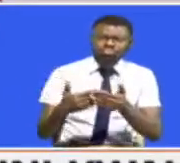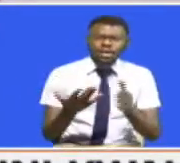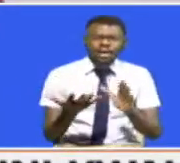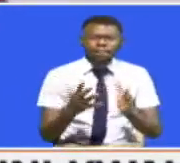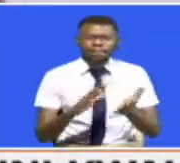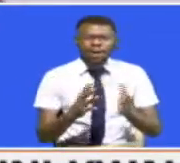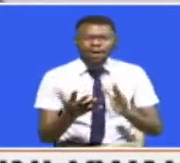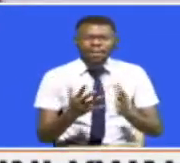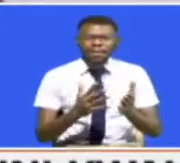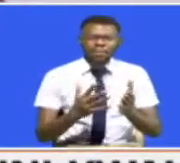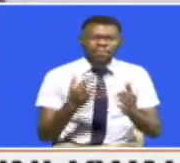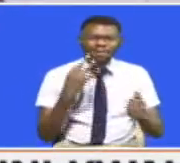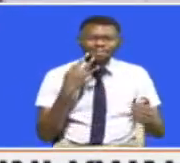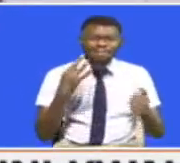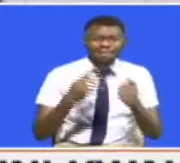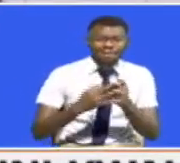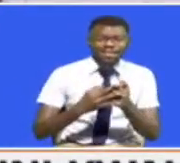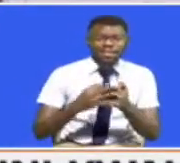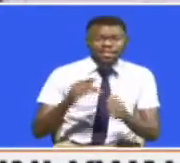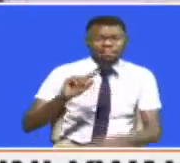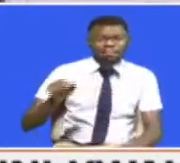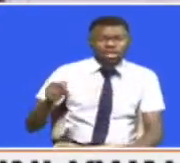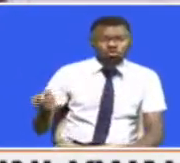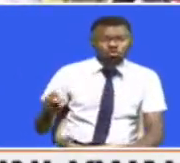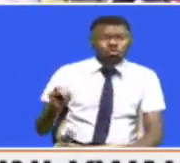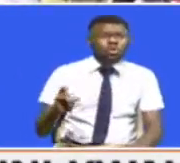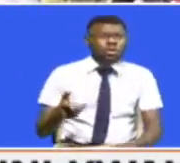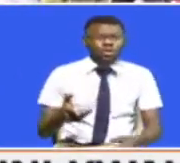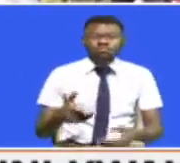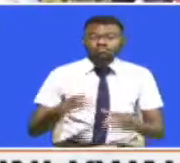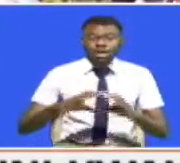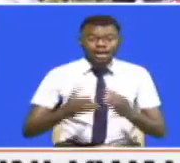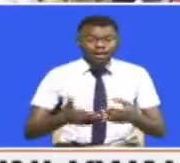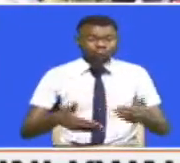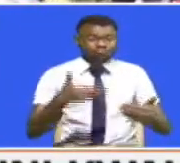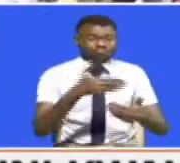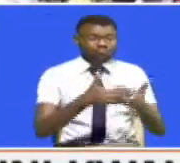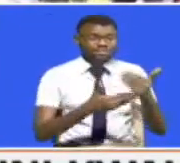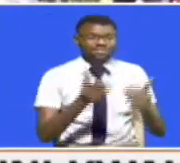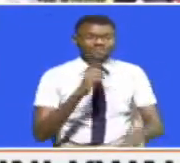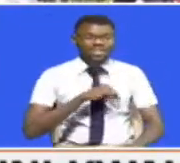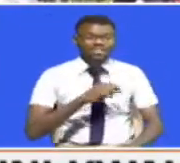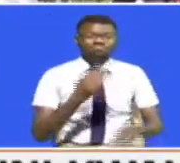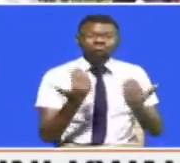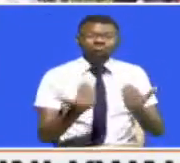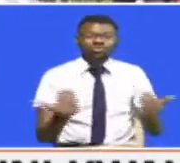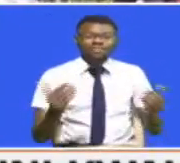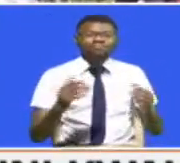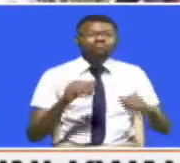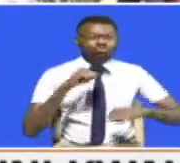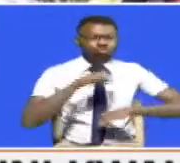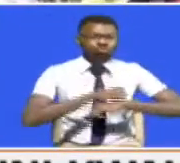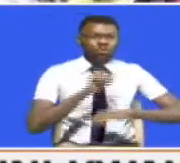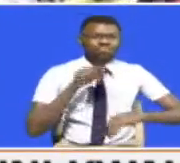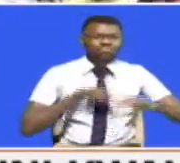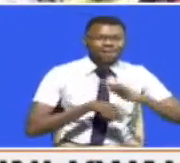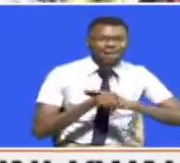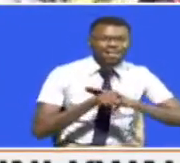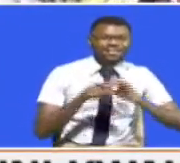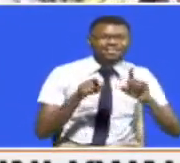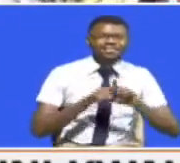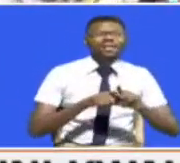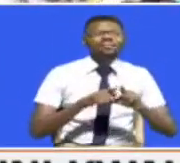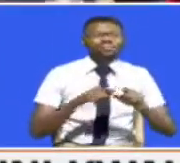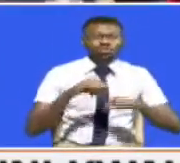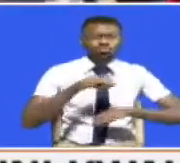milioni 800. Na zile milioni 800 zimetengeneza madarasa ambayo watoto wanasoma. Kuna scholarship